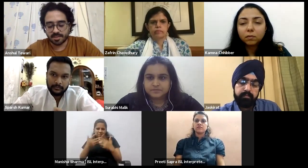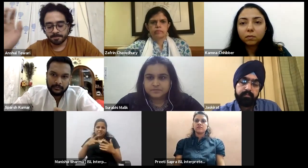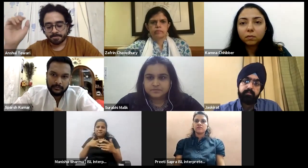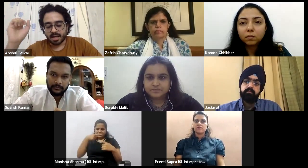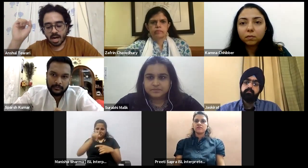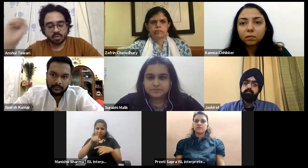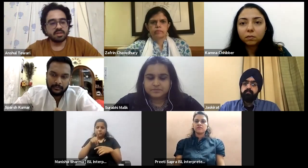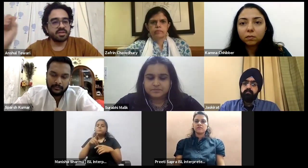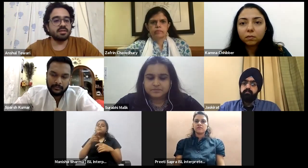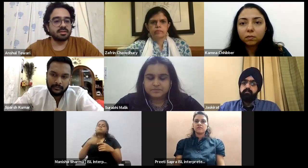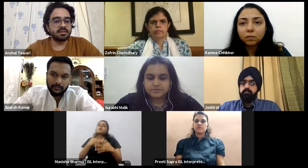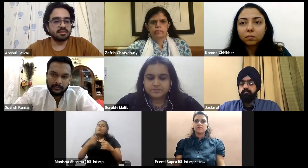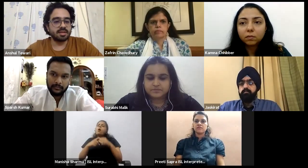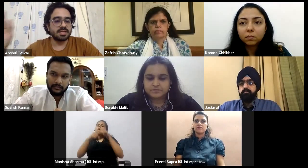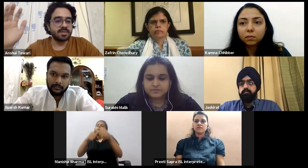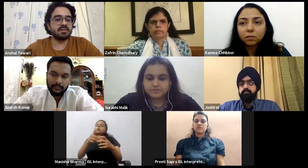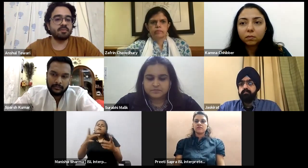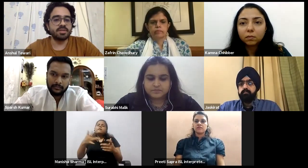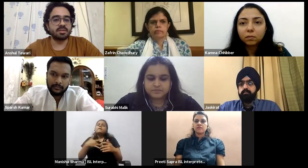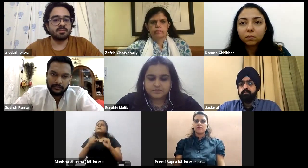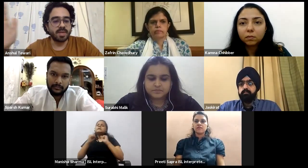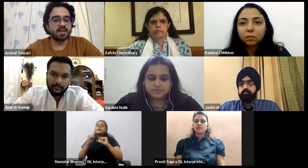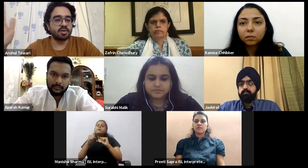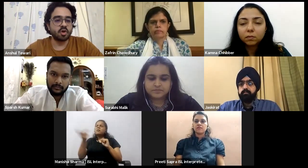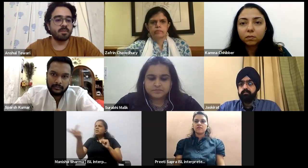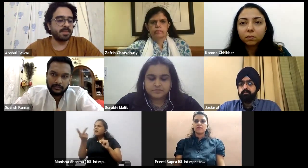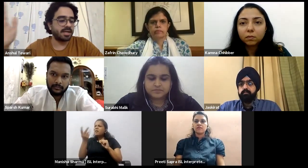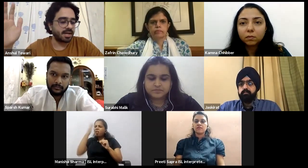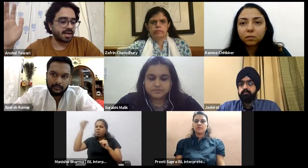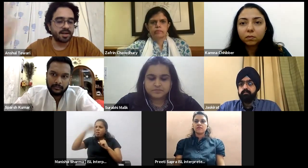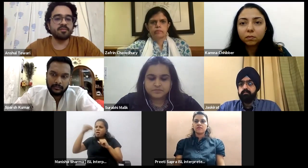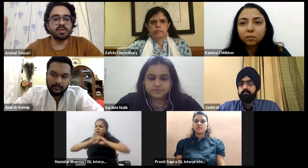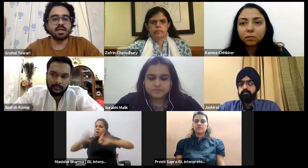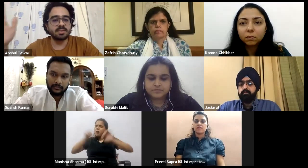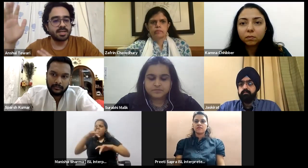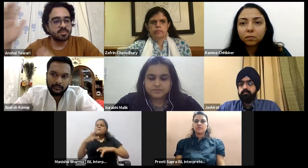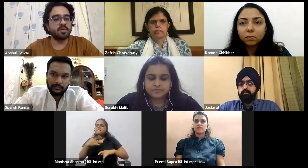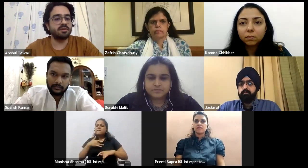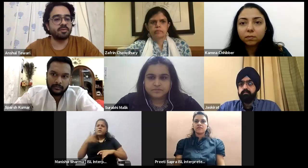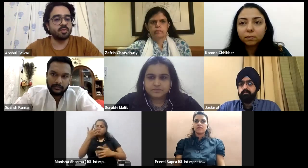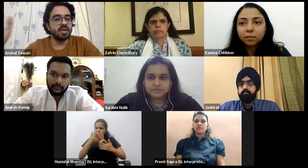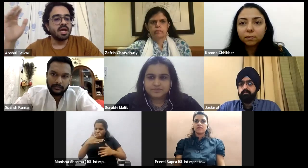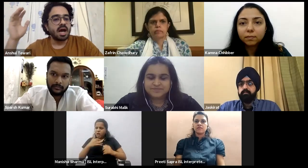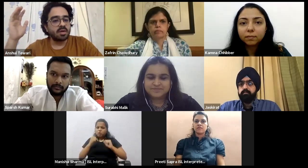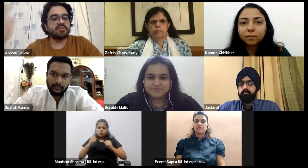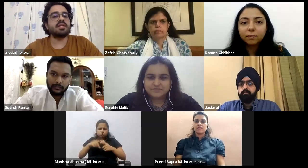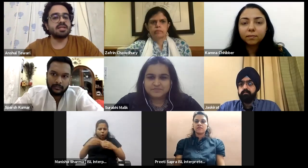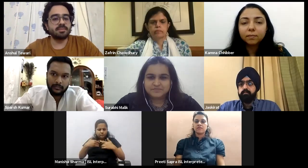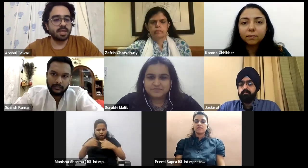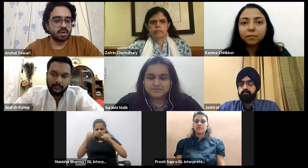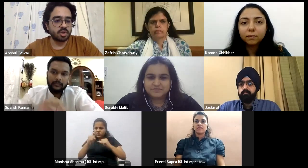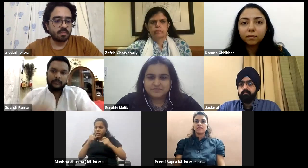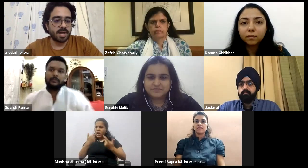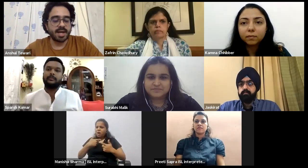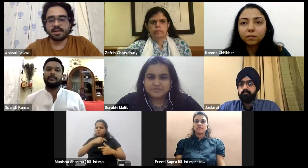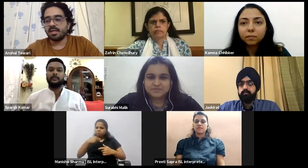की, how difficult does misinformation make your job? I mean, I kind of know the answer, but I just want to hear from you. How difficult does it